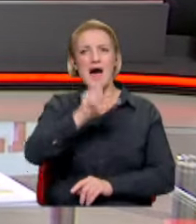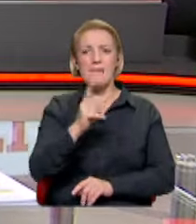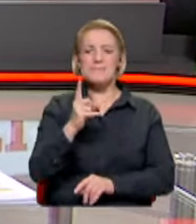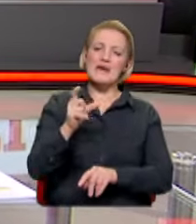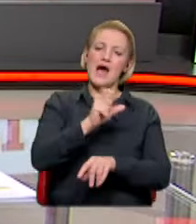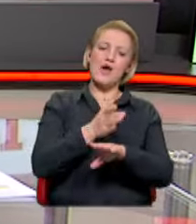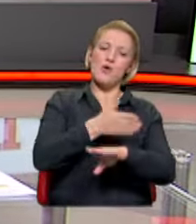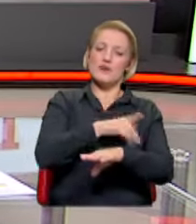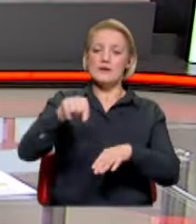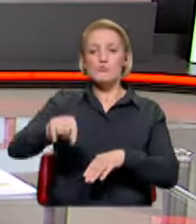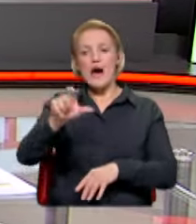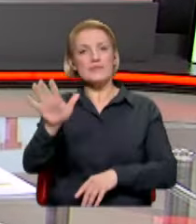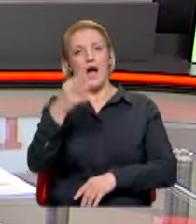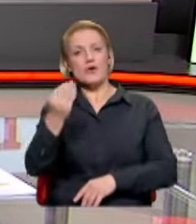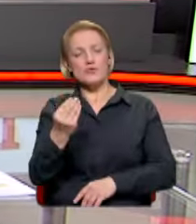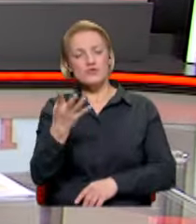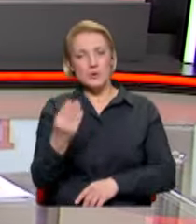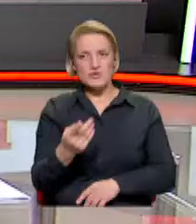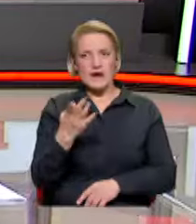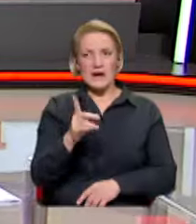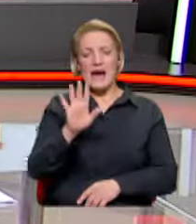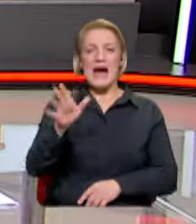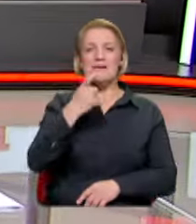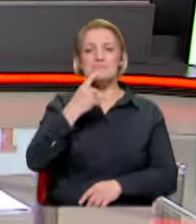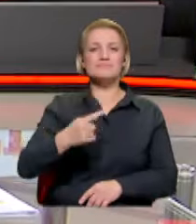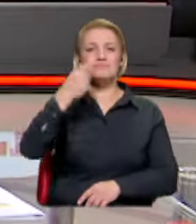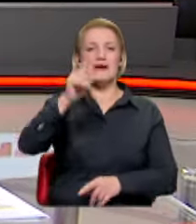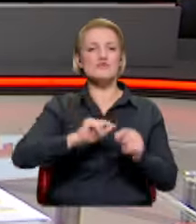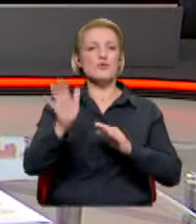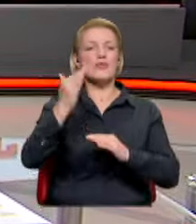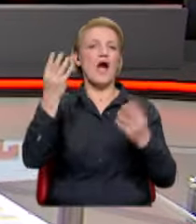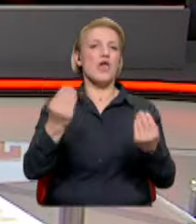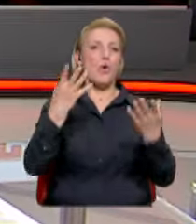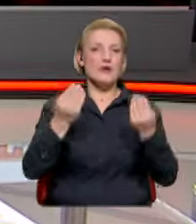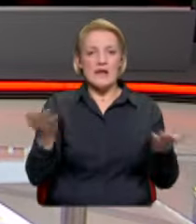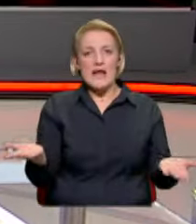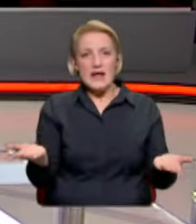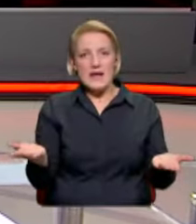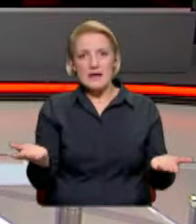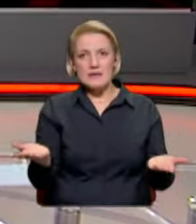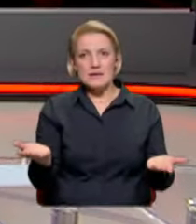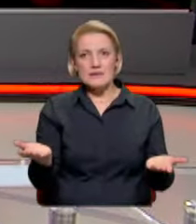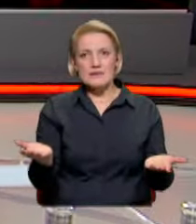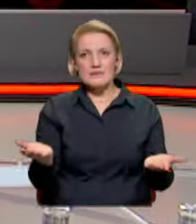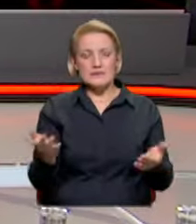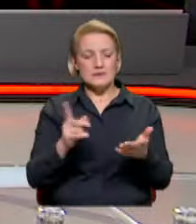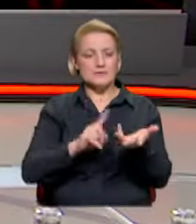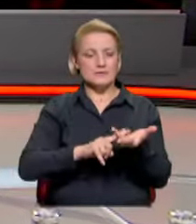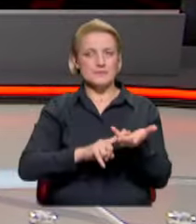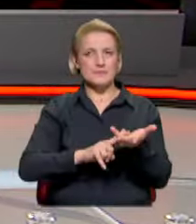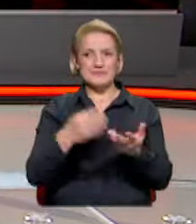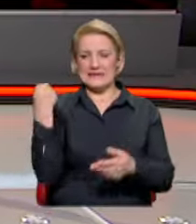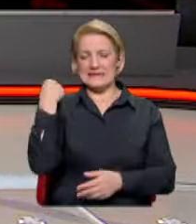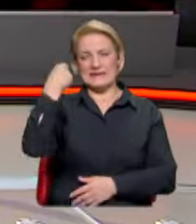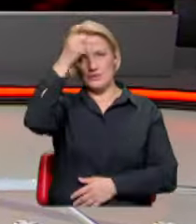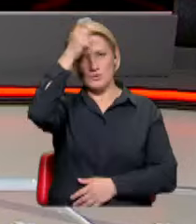öncekinden daha iyi olacaktı her sene bir öncekinden daha az enflasyon şu bu olacaktı e neydi